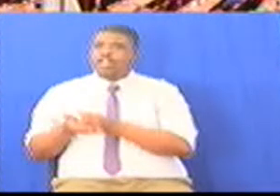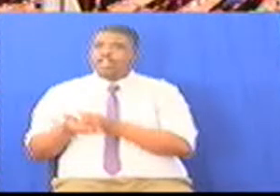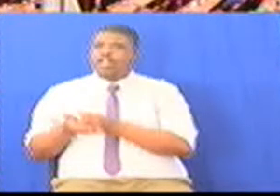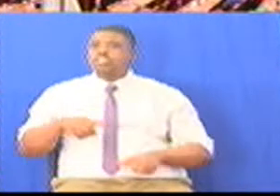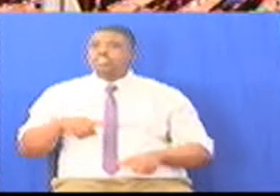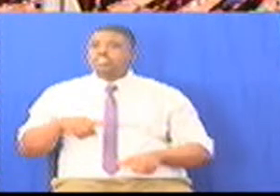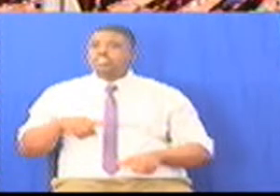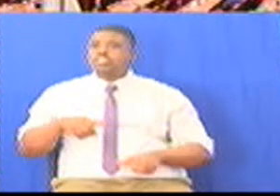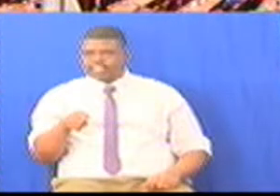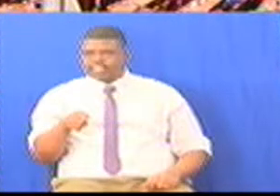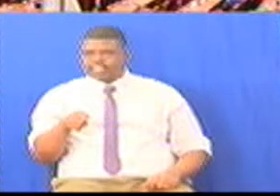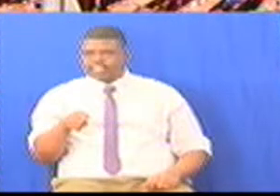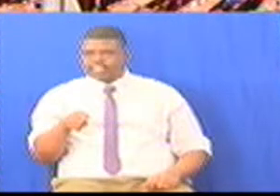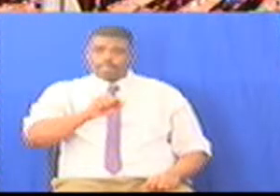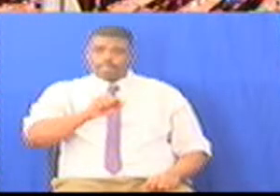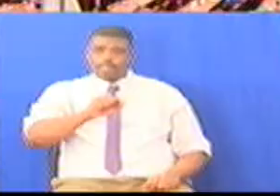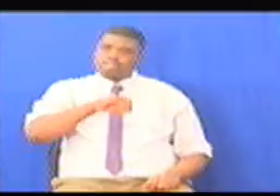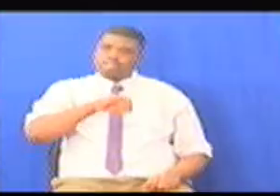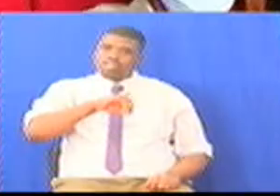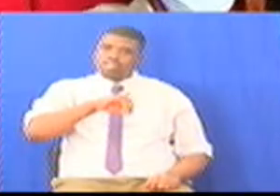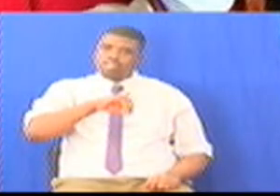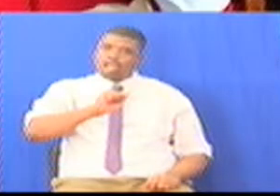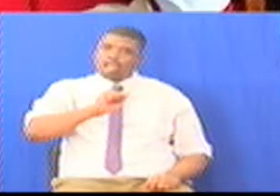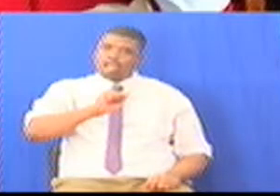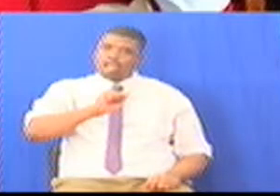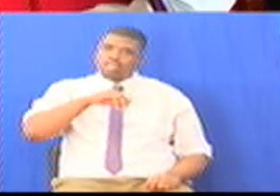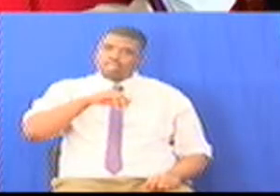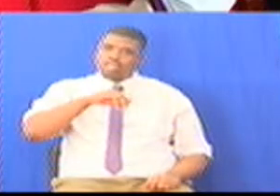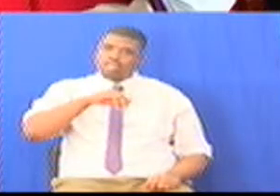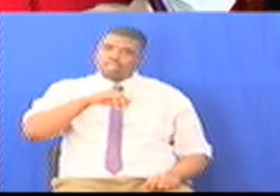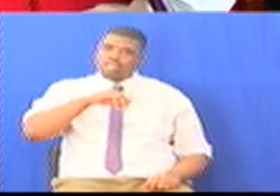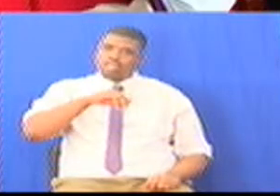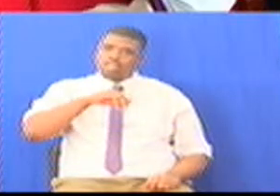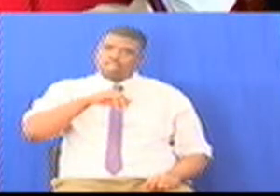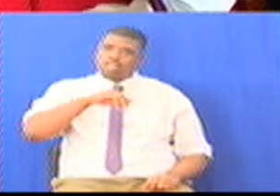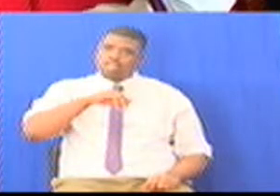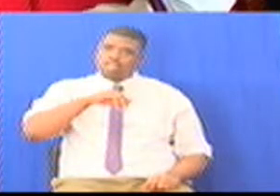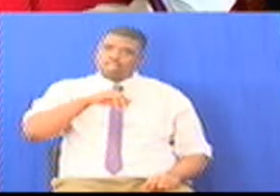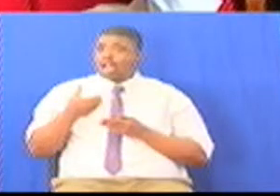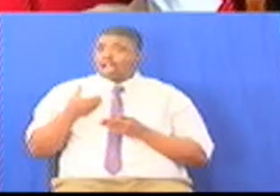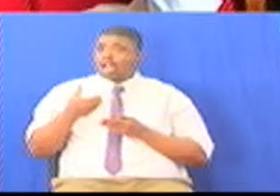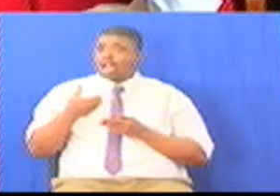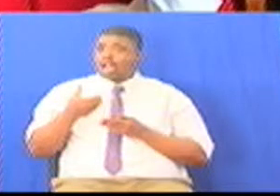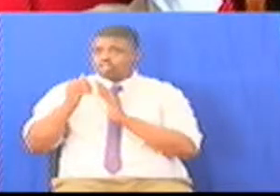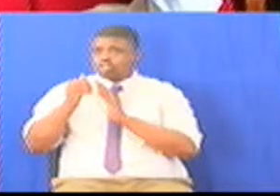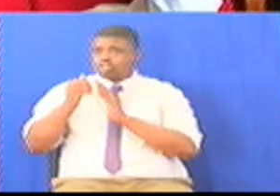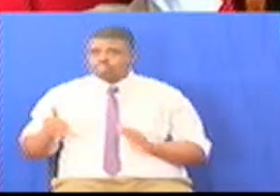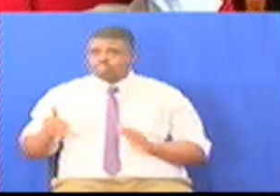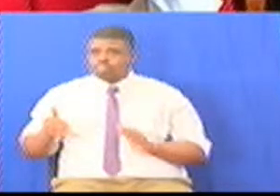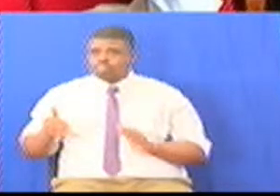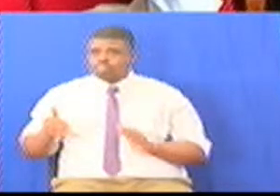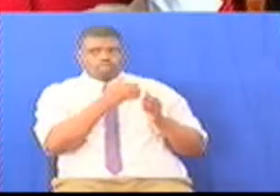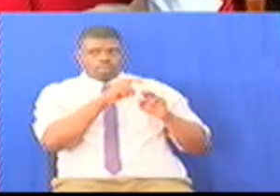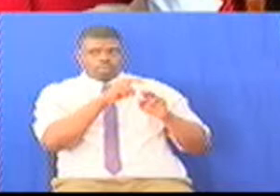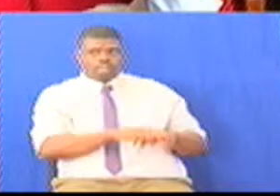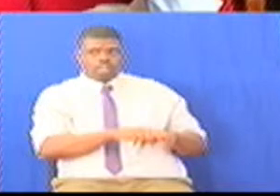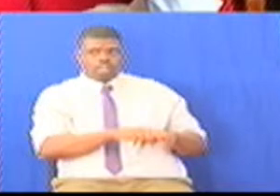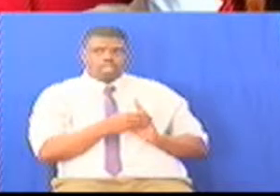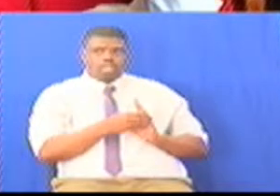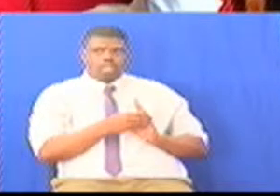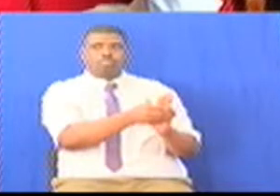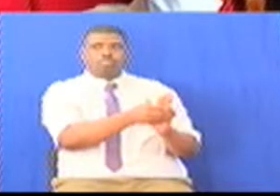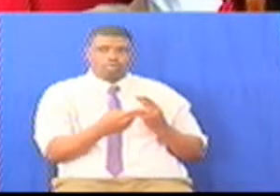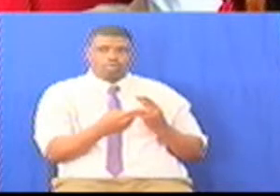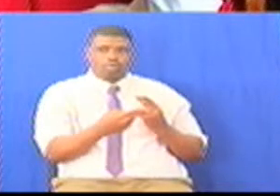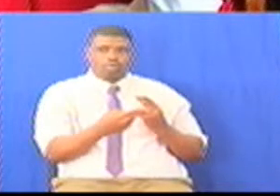Engineer Stella Manyanya, na Wizara ya Ardhi, Nyumba na Maendeleo ya Makazi ikiongozwa na naibu waziri pia Mheshimiwa Dr.